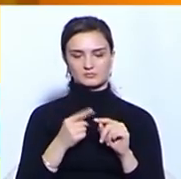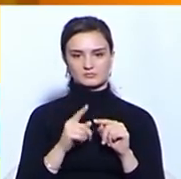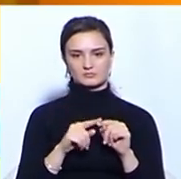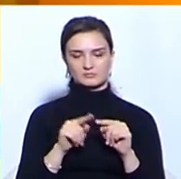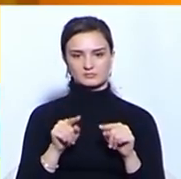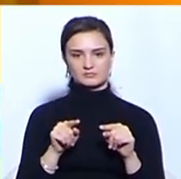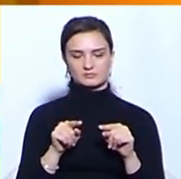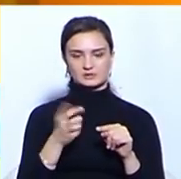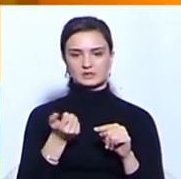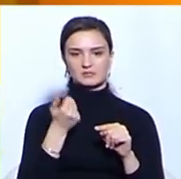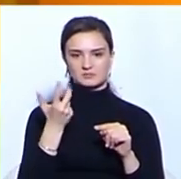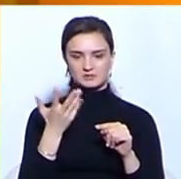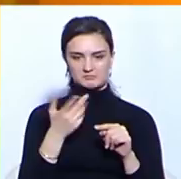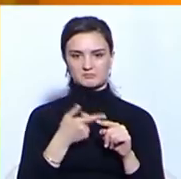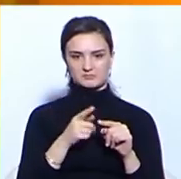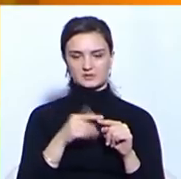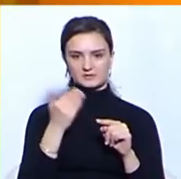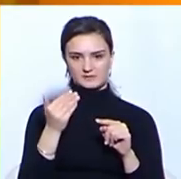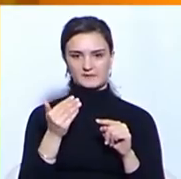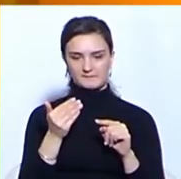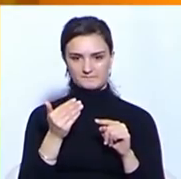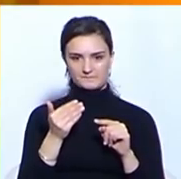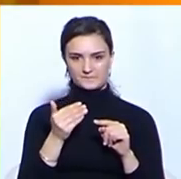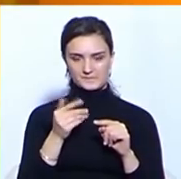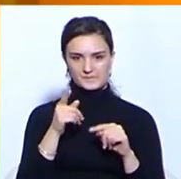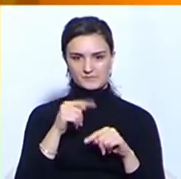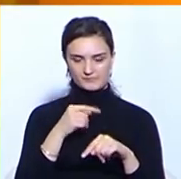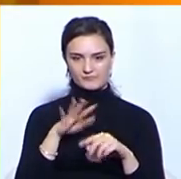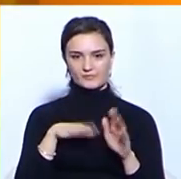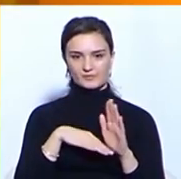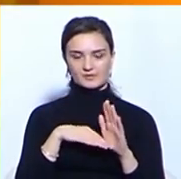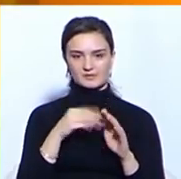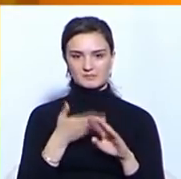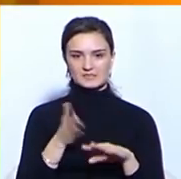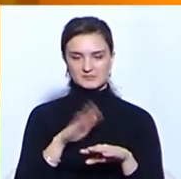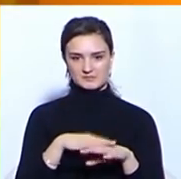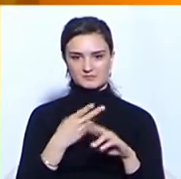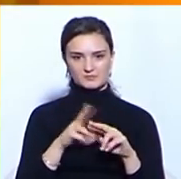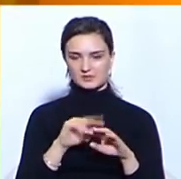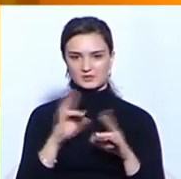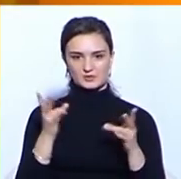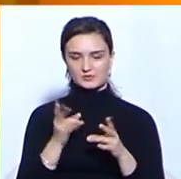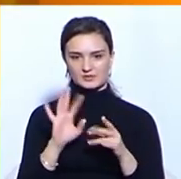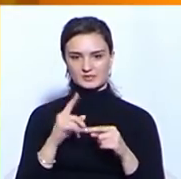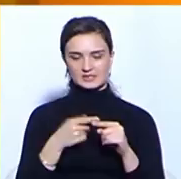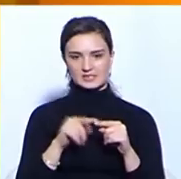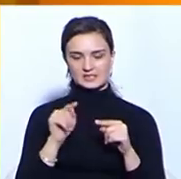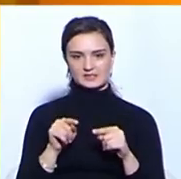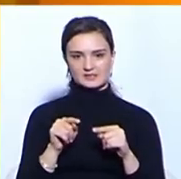რომ რამდენიმე ფაქტორი თქვენს გუნებგანწყობას მე როგორც მივხვდი უკვე ამძიმებს და სულაც არ არის საჭირო რომ შემდეგ